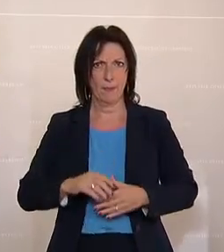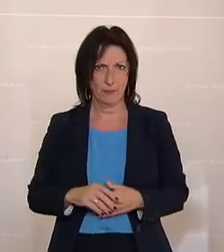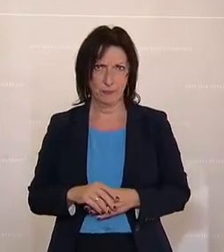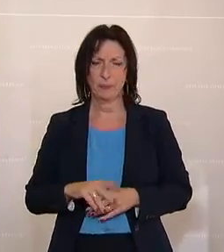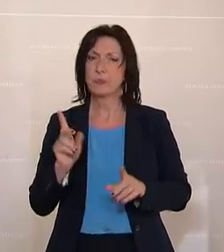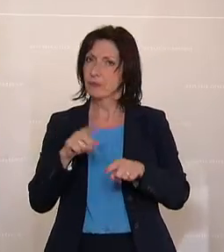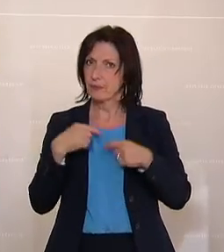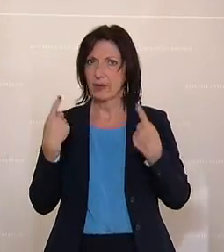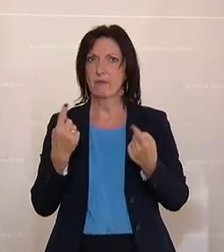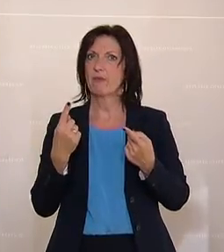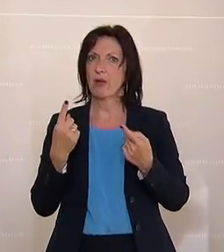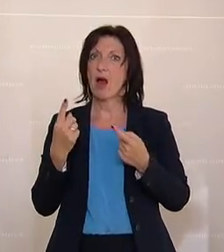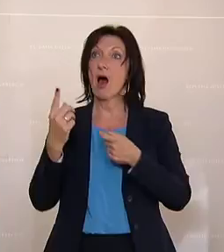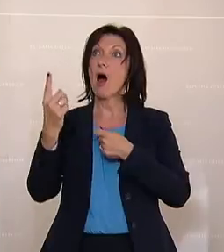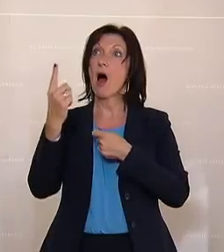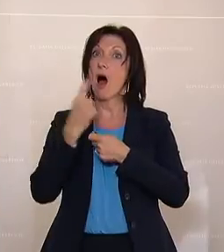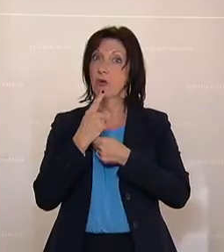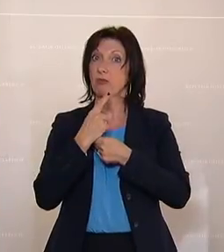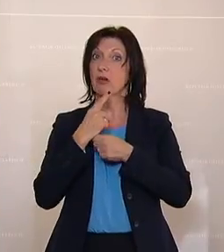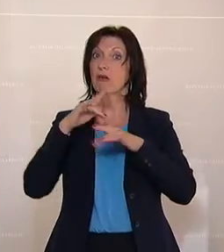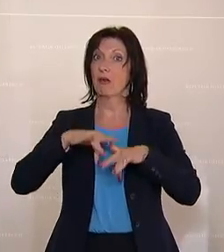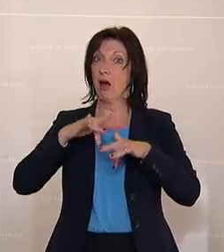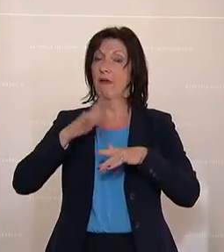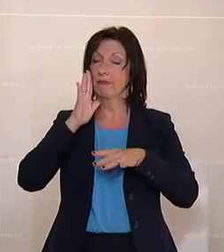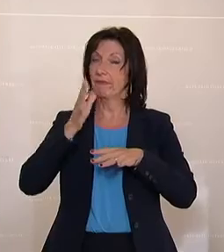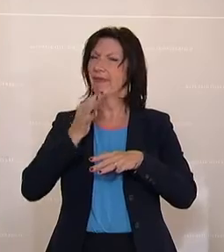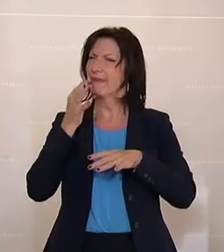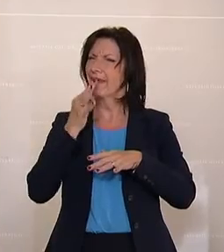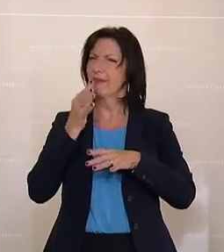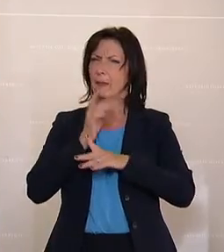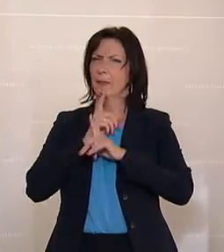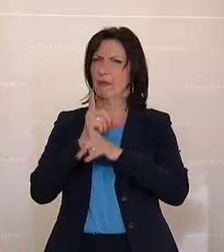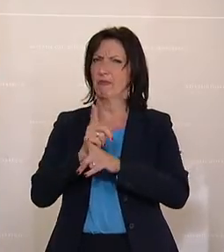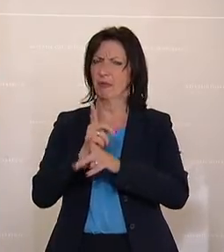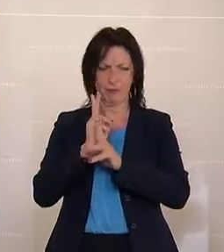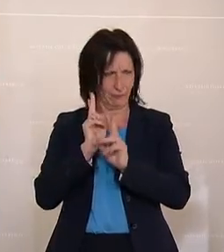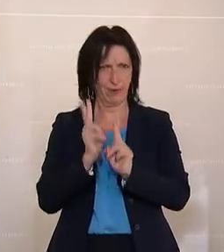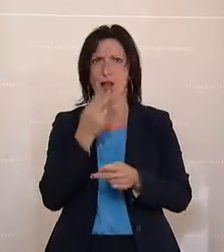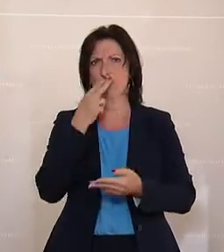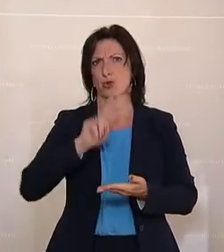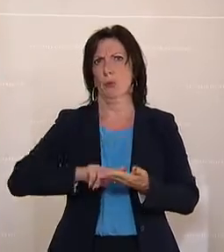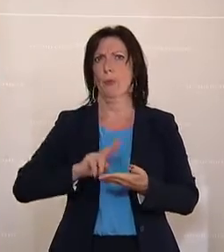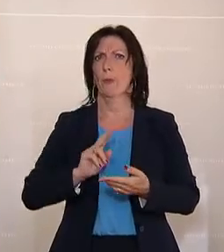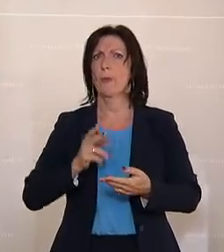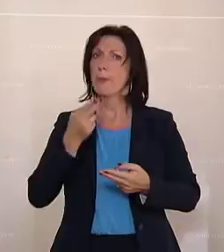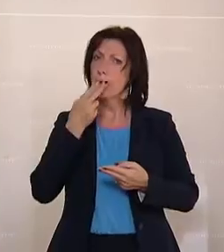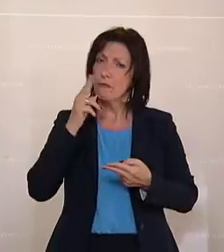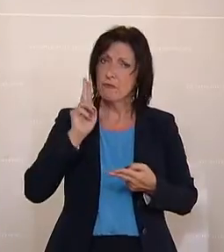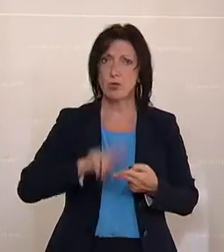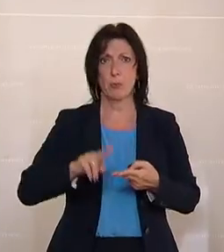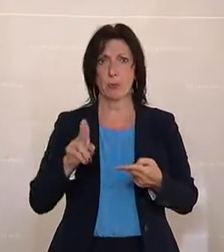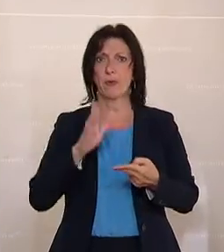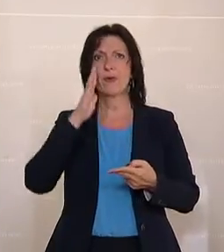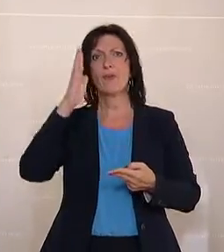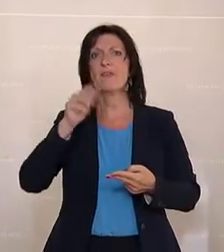werden unserem Auftrag korrekt nachgehen. So viel können wir jedenfalls versprechen. Und wir können versprechen, dass wir keine